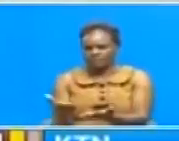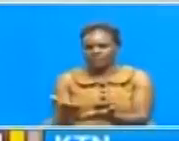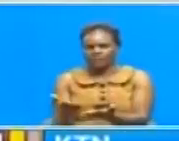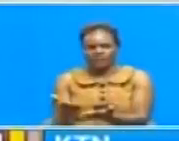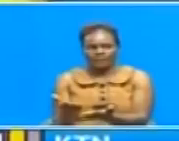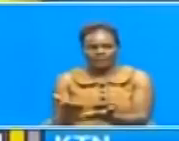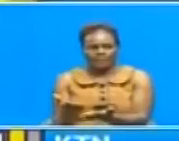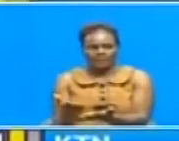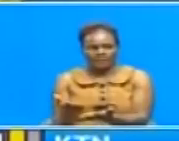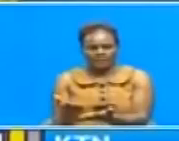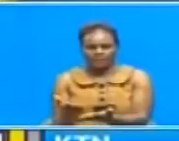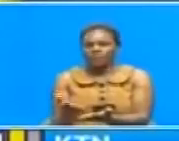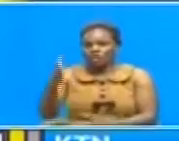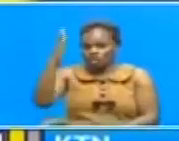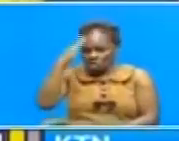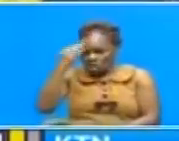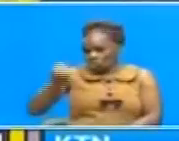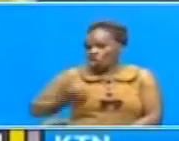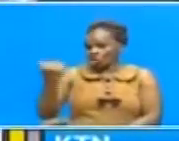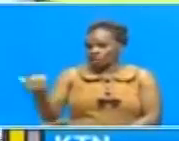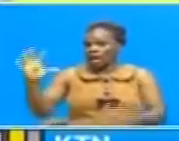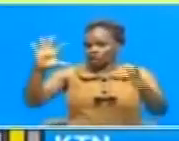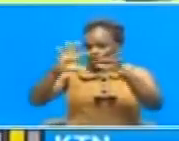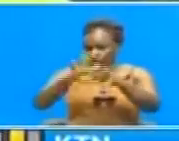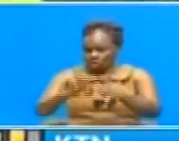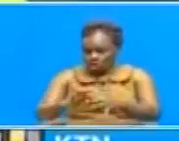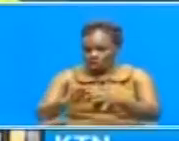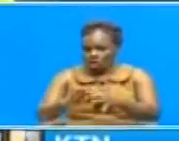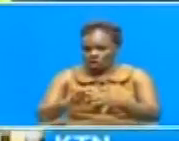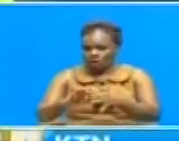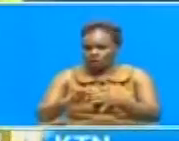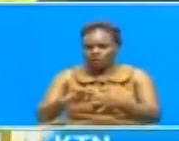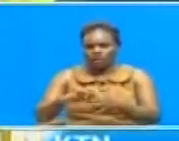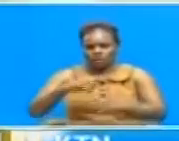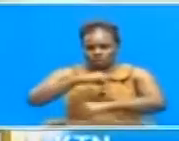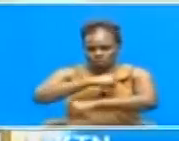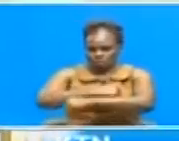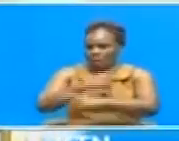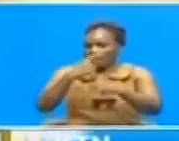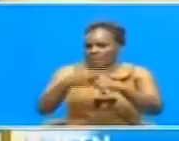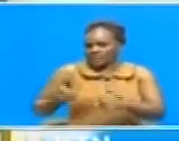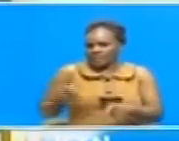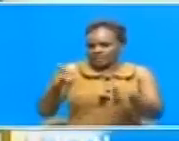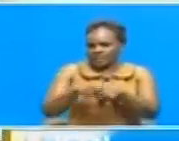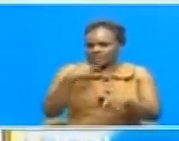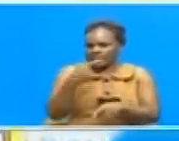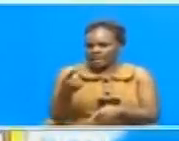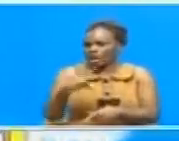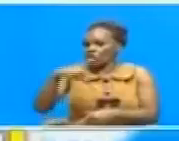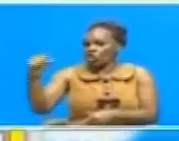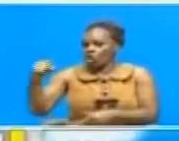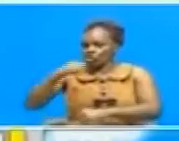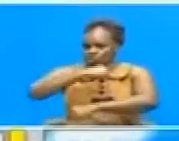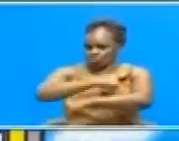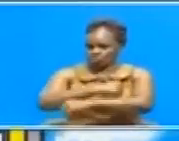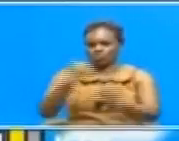ta inaamba. They knew their daughter would join Rasul Girls in Nairobi. But her sister says she never reported at